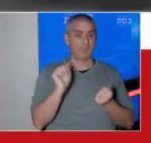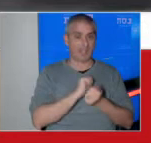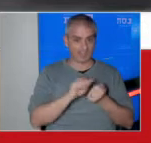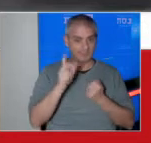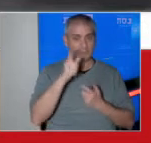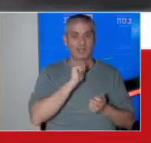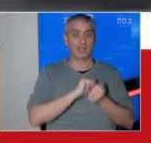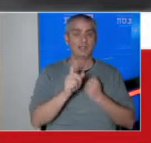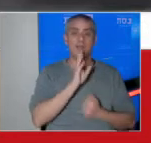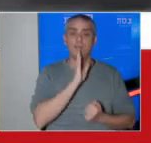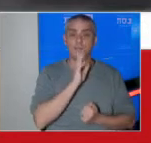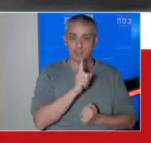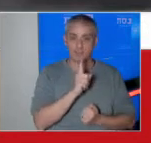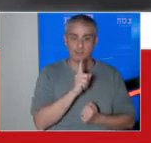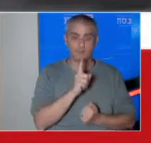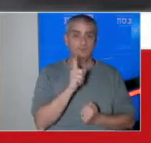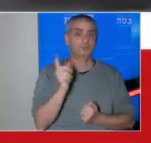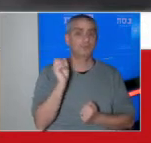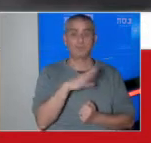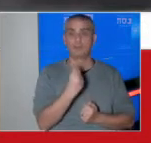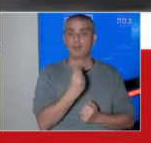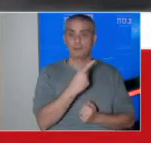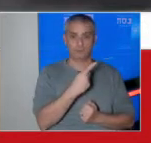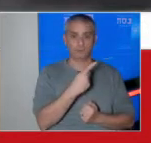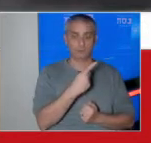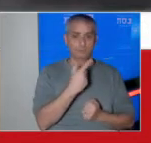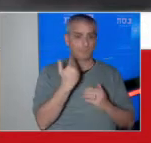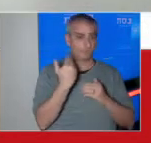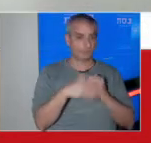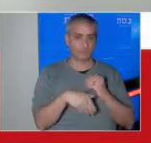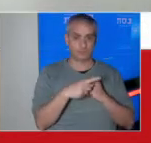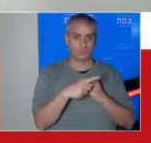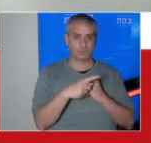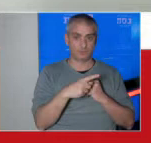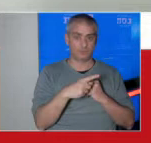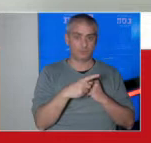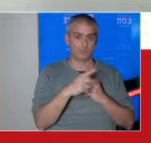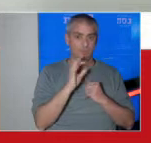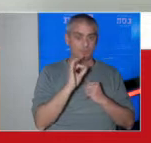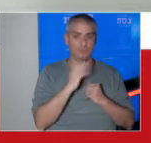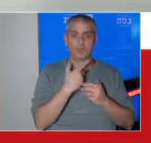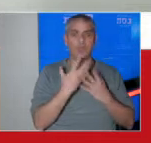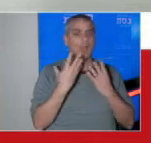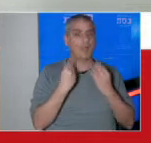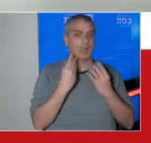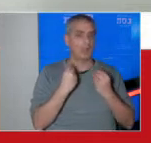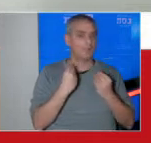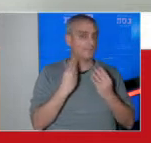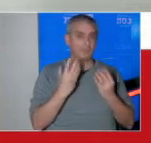להרס. הבעיה, בסופו של יום, כשבאים למישהו בסוף של השרשרת, נו, אין ספור